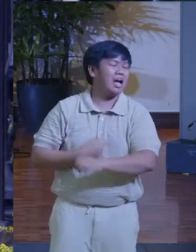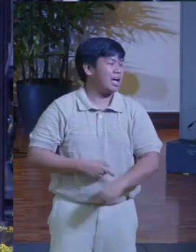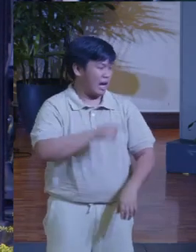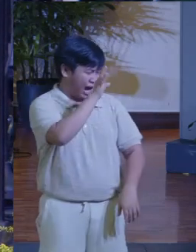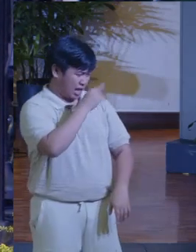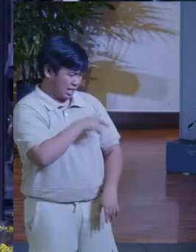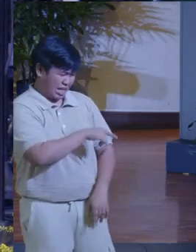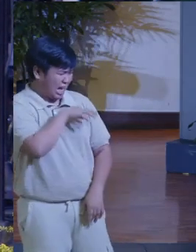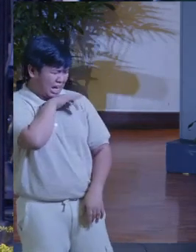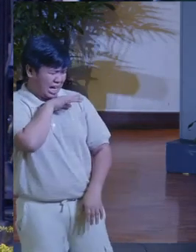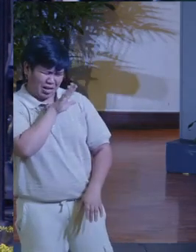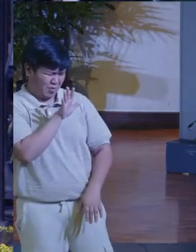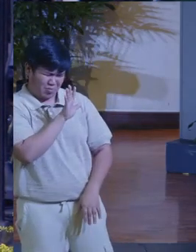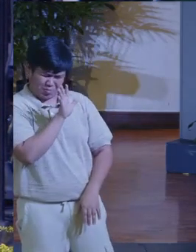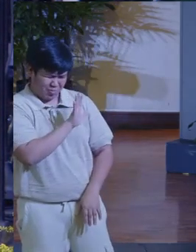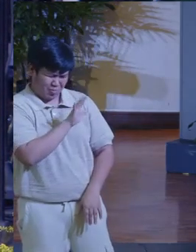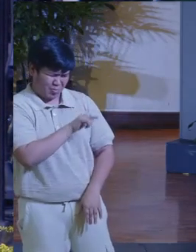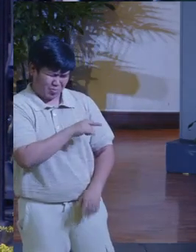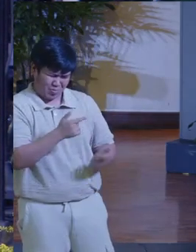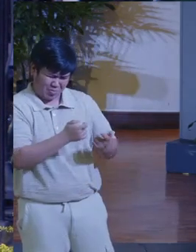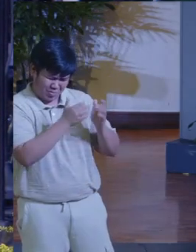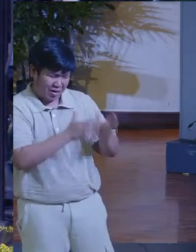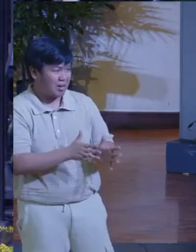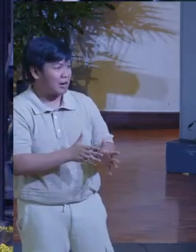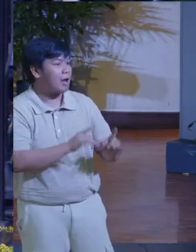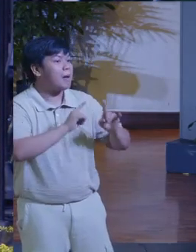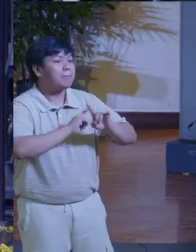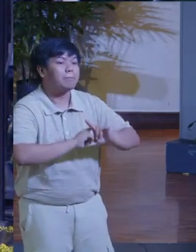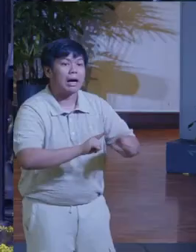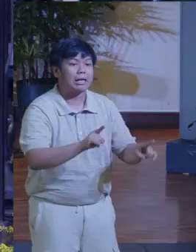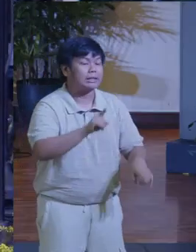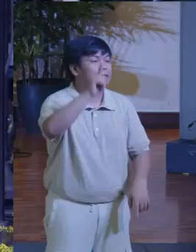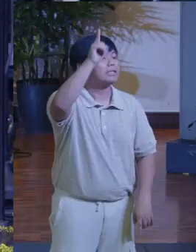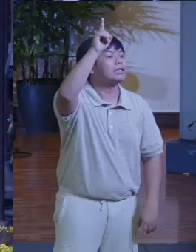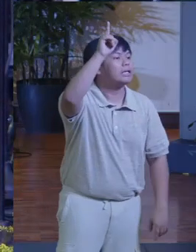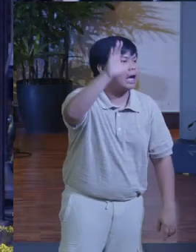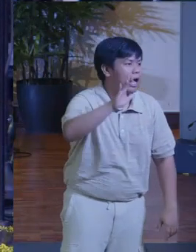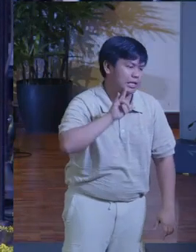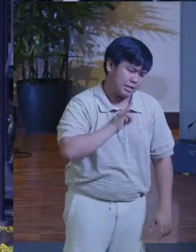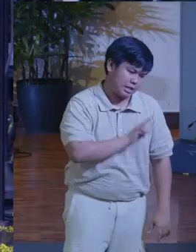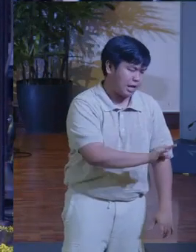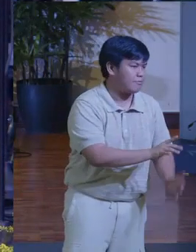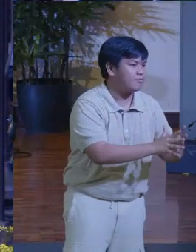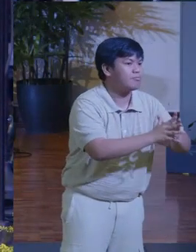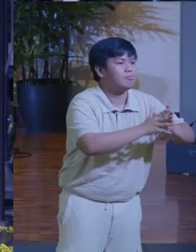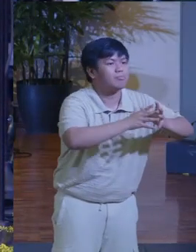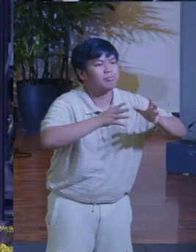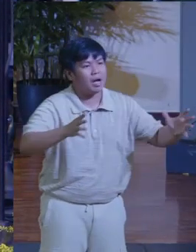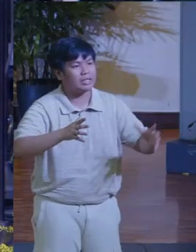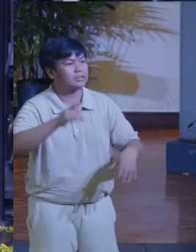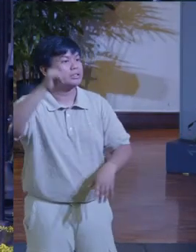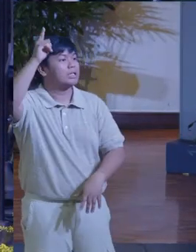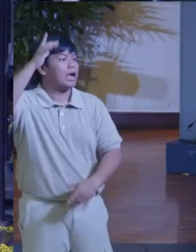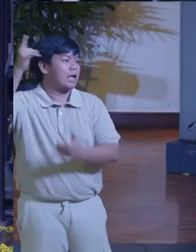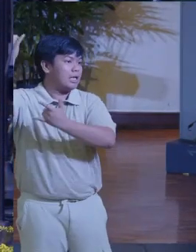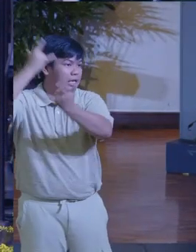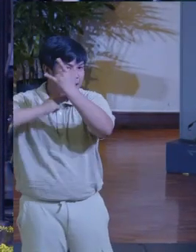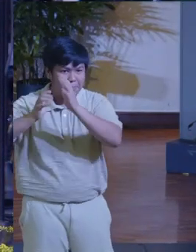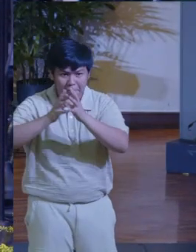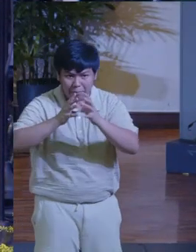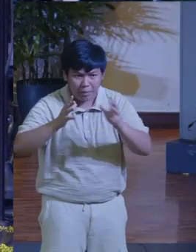Ngunit habang buhay akong magpapasalamat sa Kanya, dahil sa kanyang kagandahang loob.